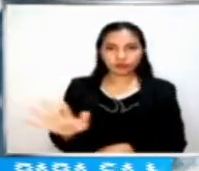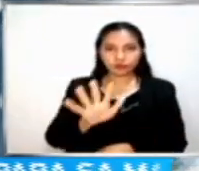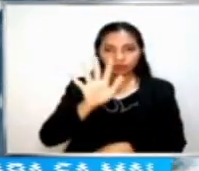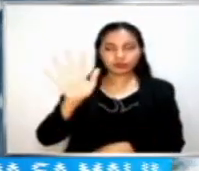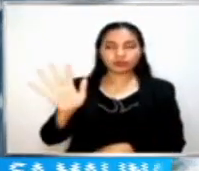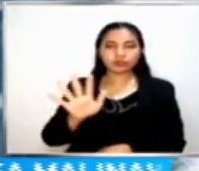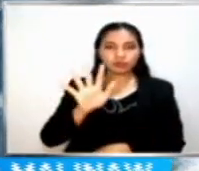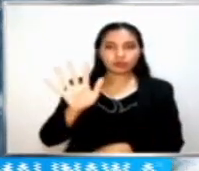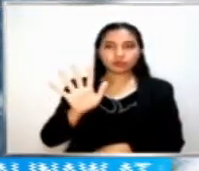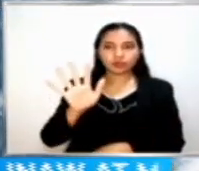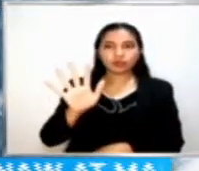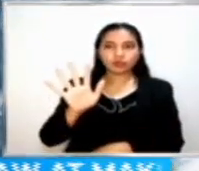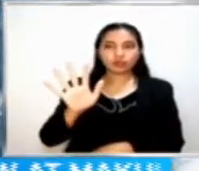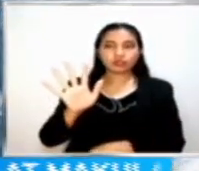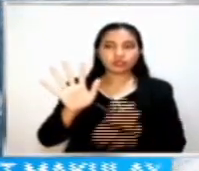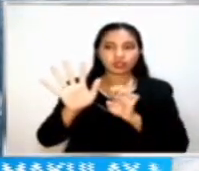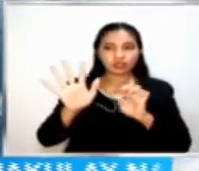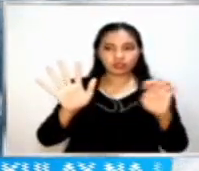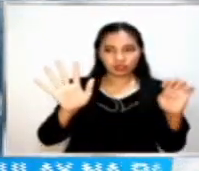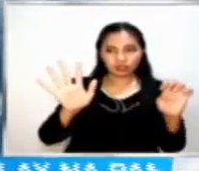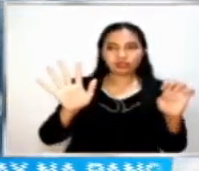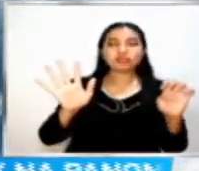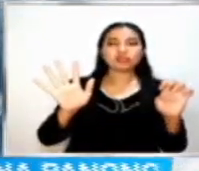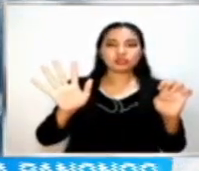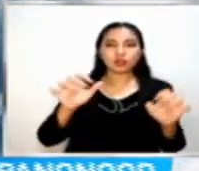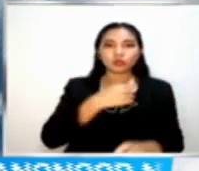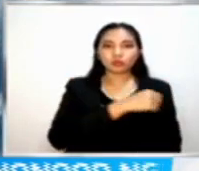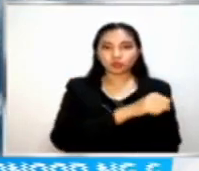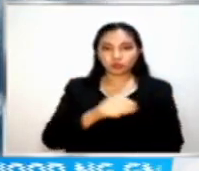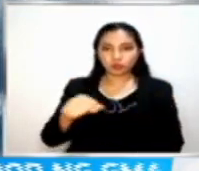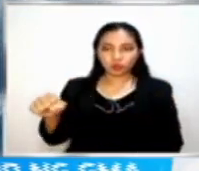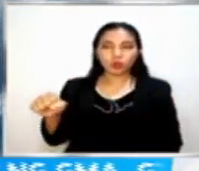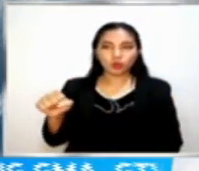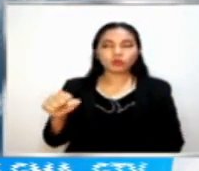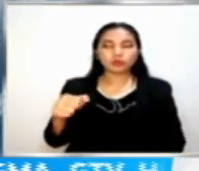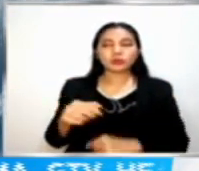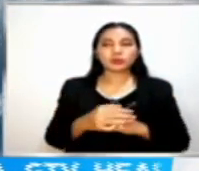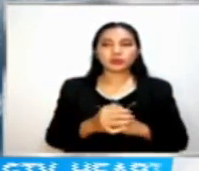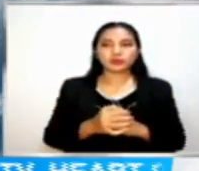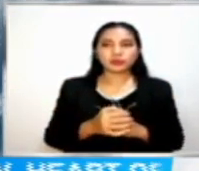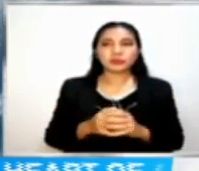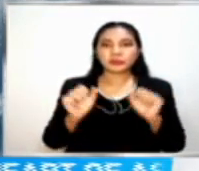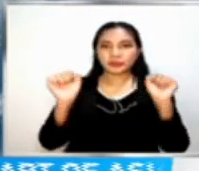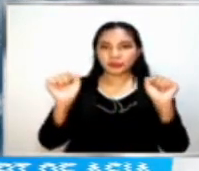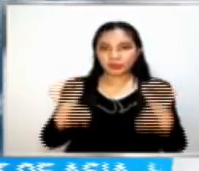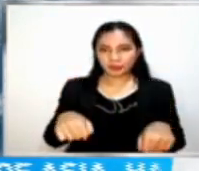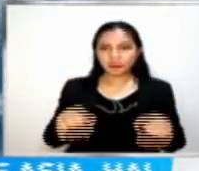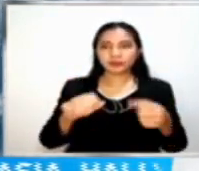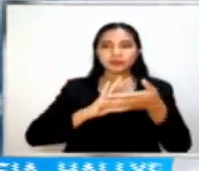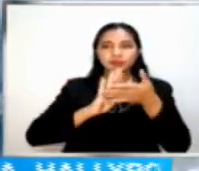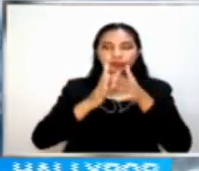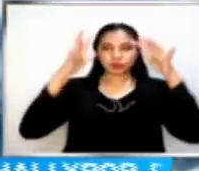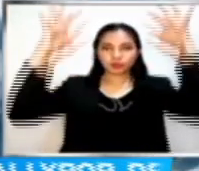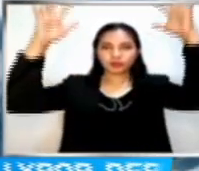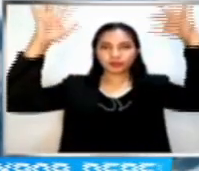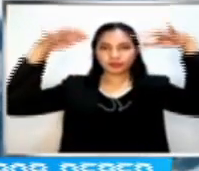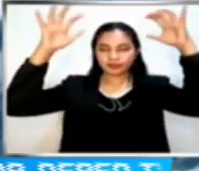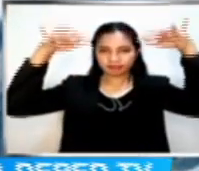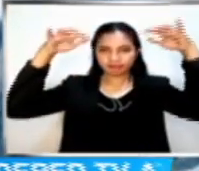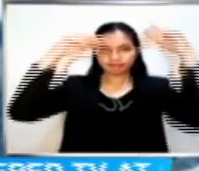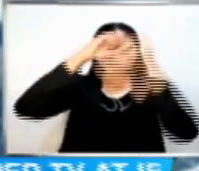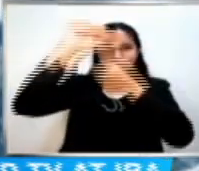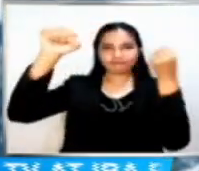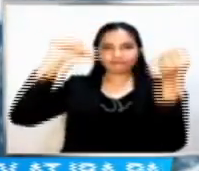silangan ng Hinatuan, Surigao del Sur. Mataas ang tsansa ng nasabing LPA na maging bagyo. May posibilidad itong pumasok